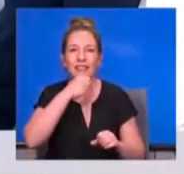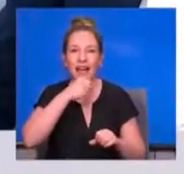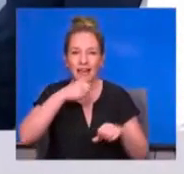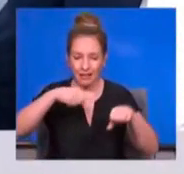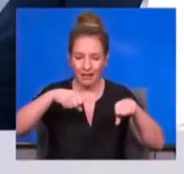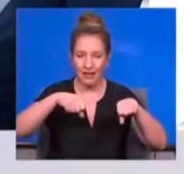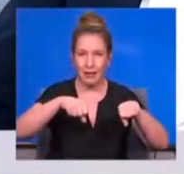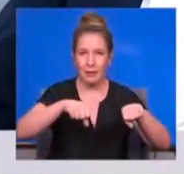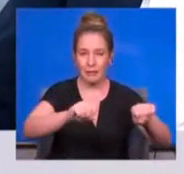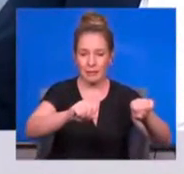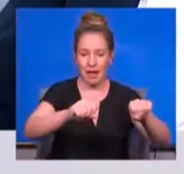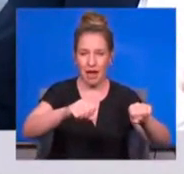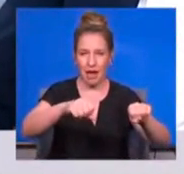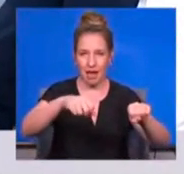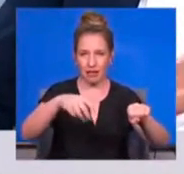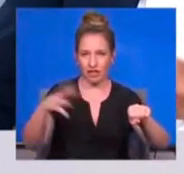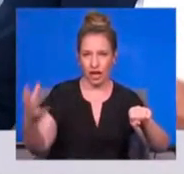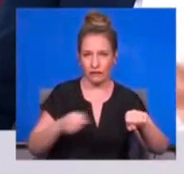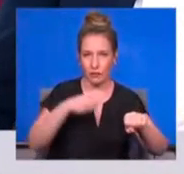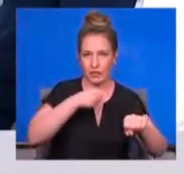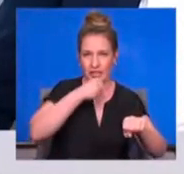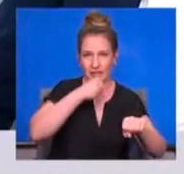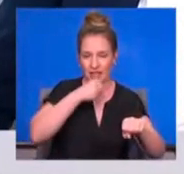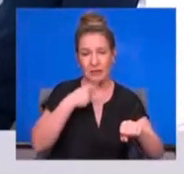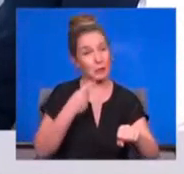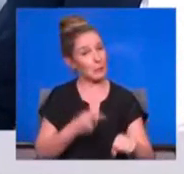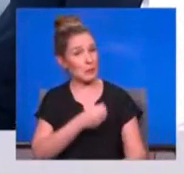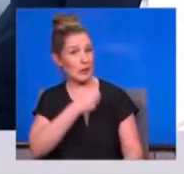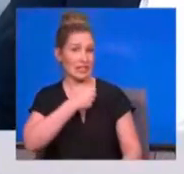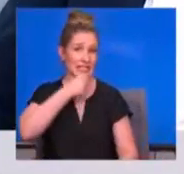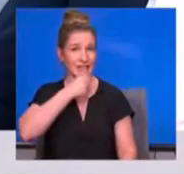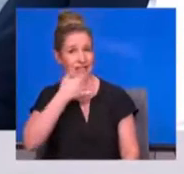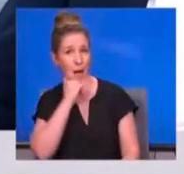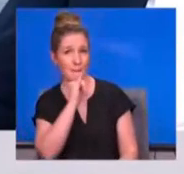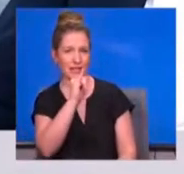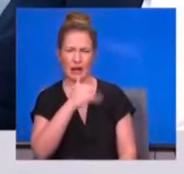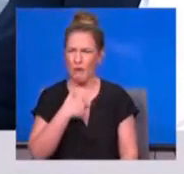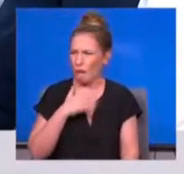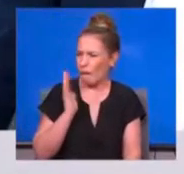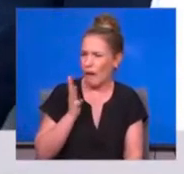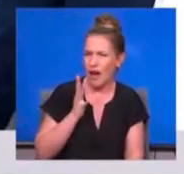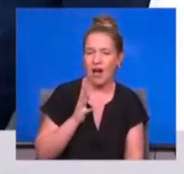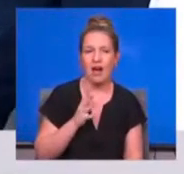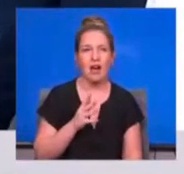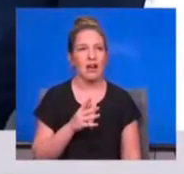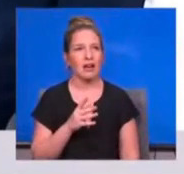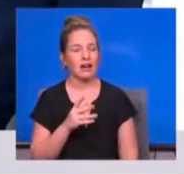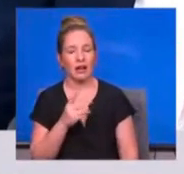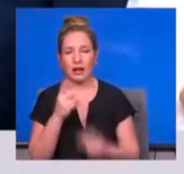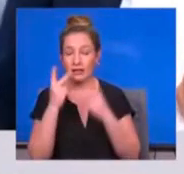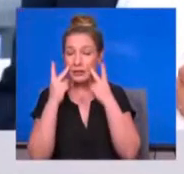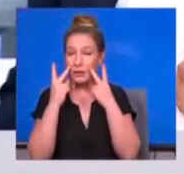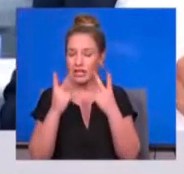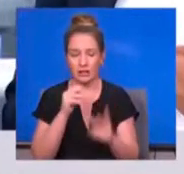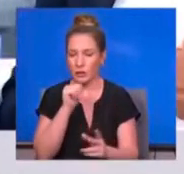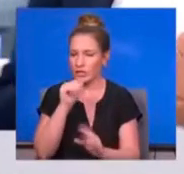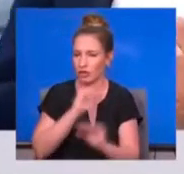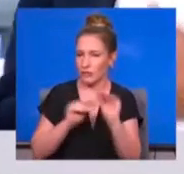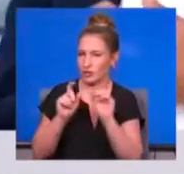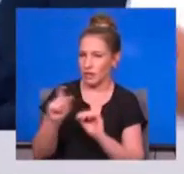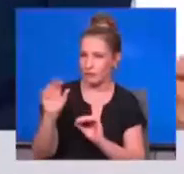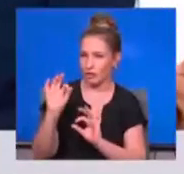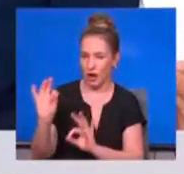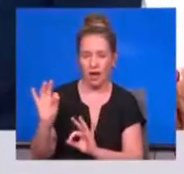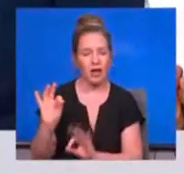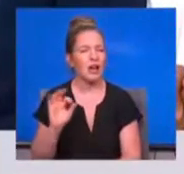רוע, רוע. דרום, לא רוצה להשתמש במילים. אתה רואה את זה, ומה שמאכזב אותך, זה כשאתה